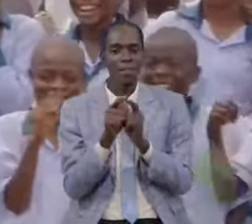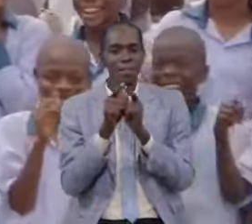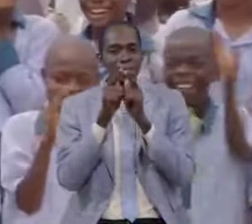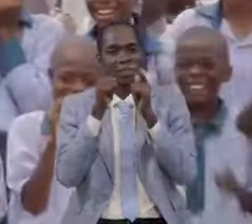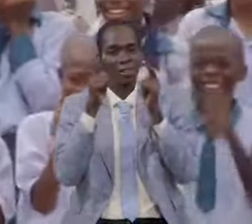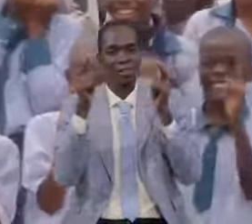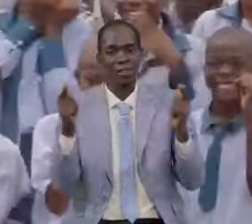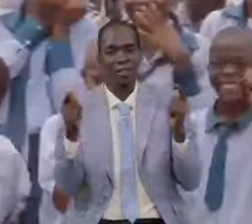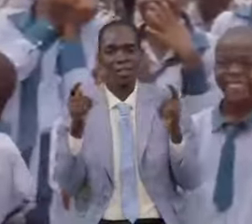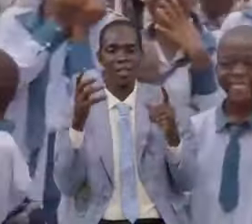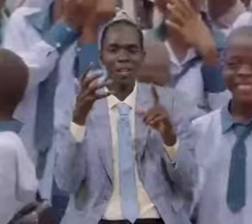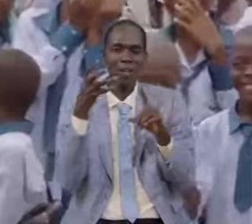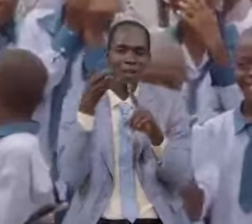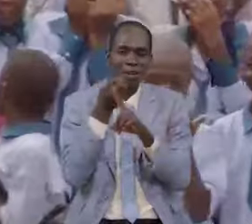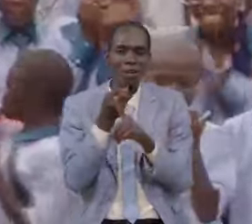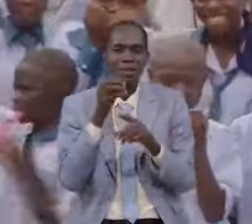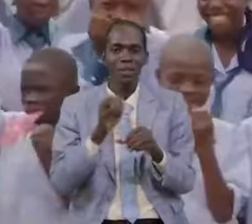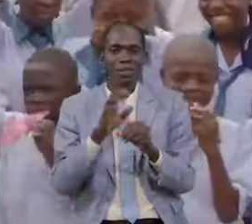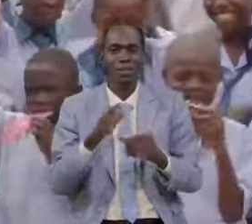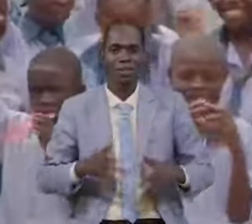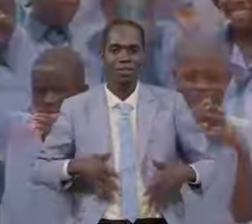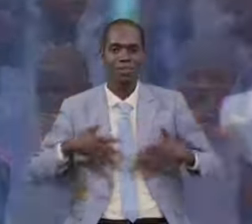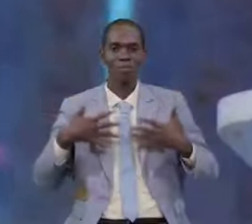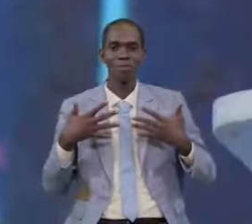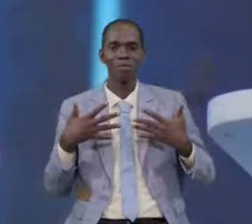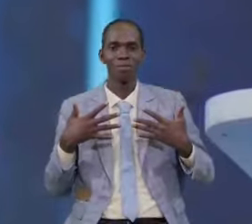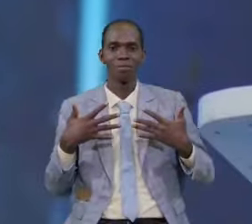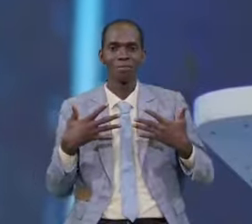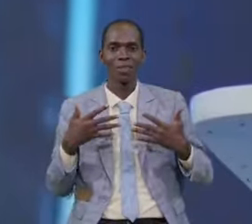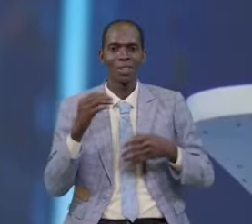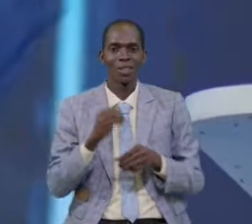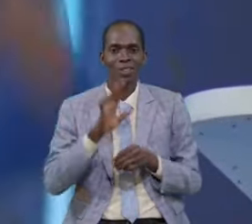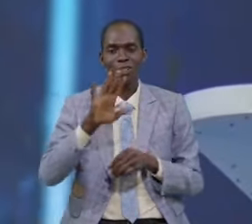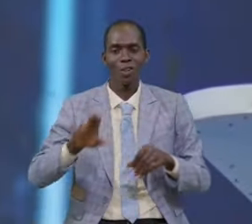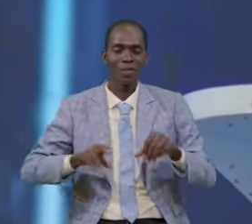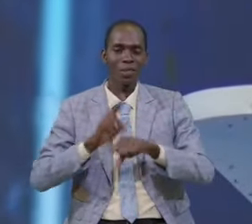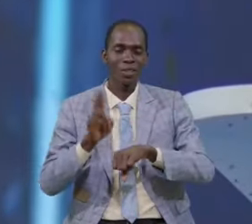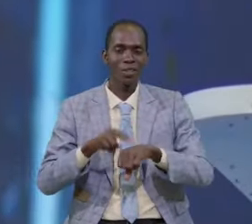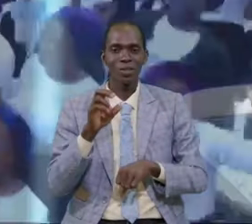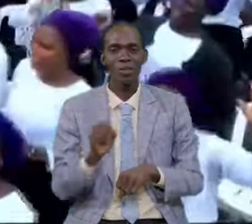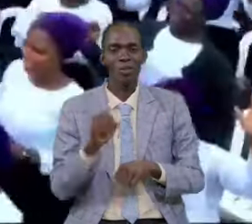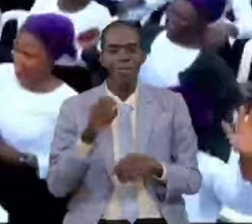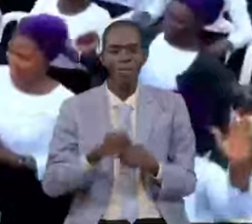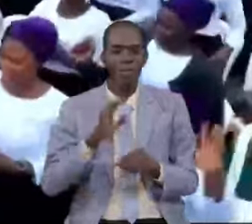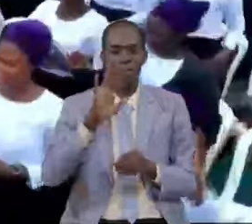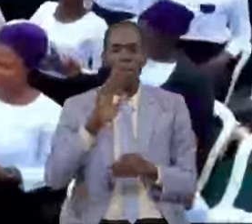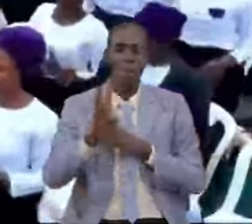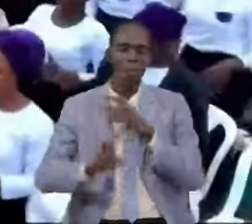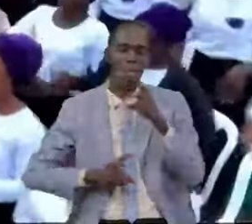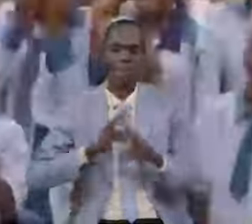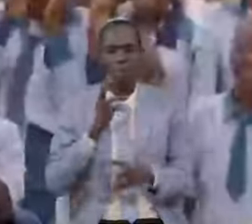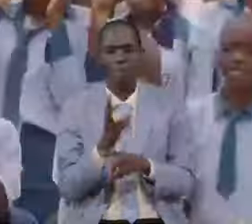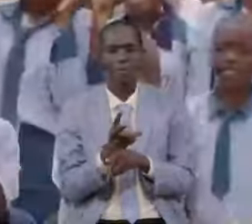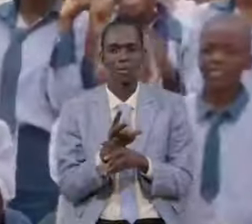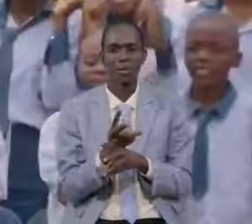un grand impact dans ta vie, dans ta nation, dans ton monde, au nom